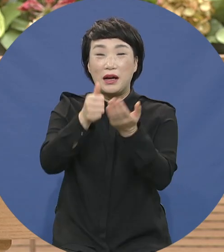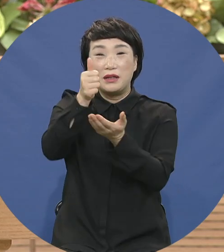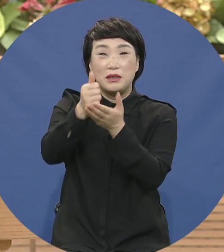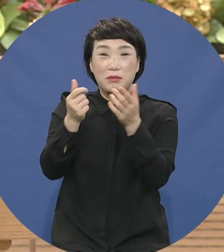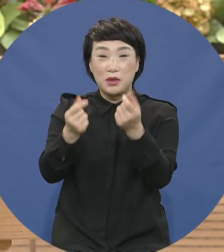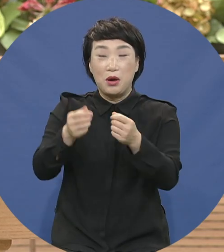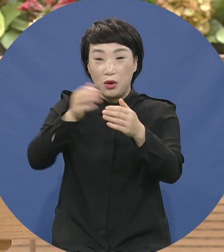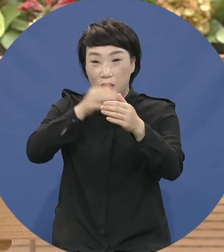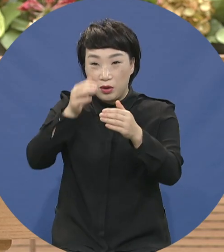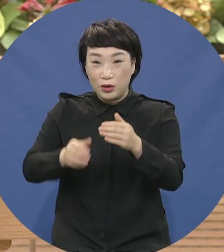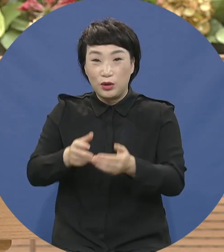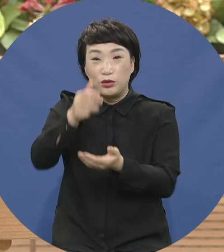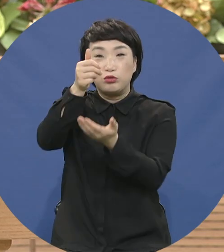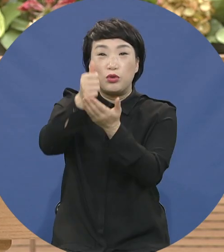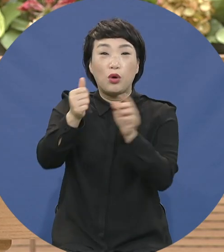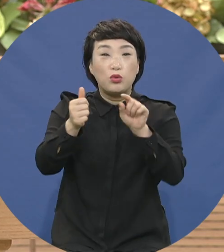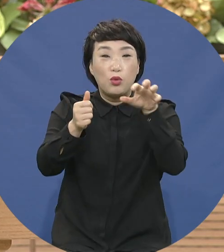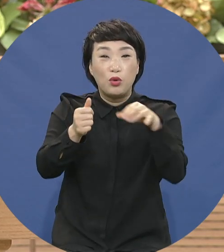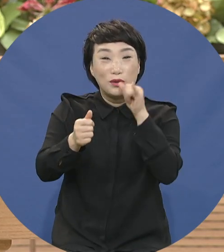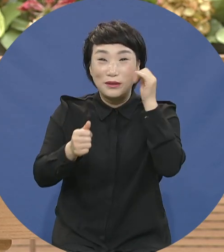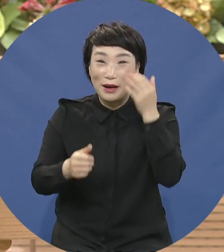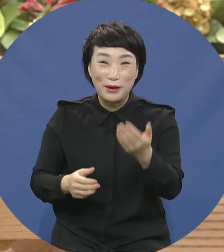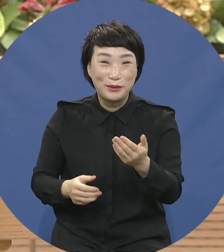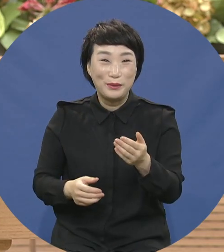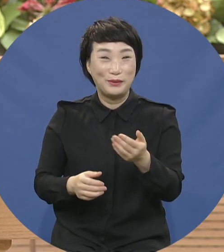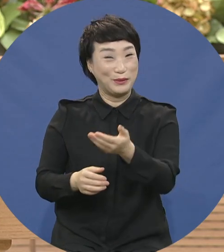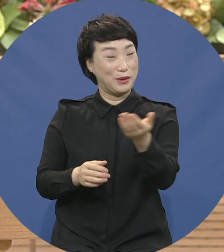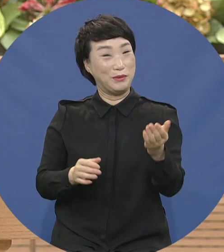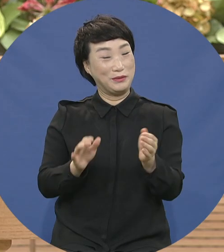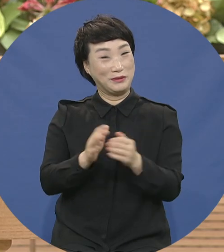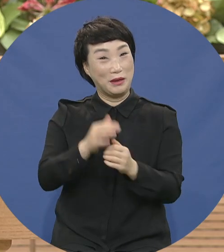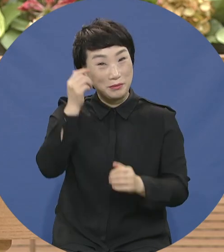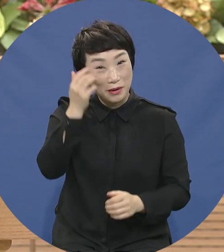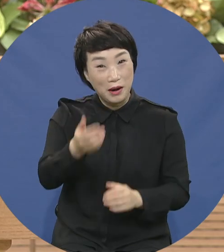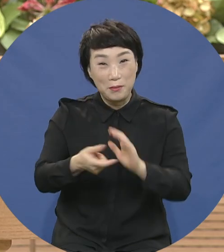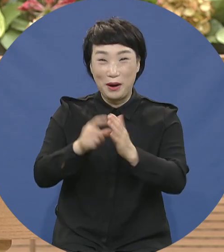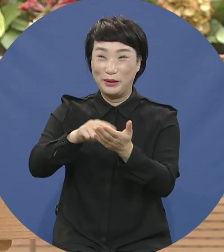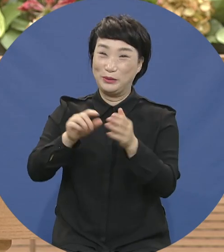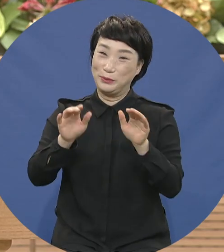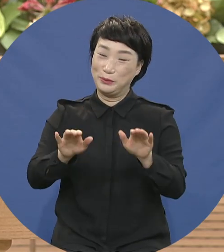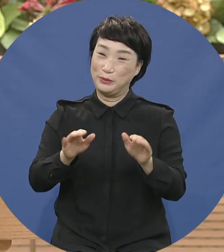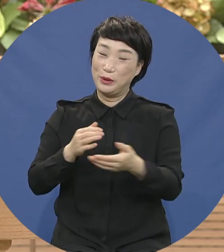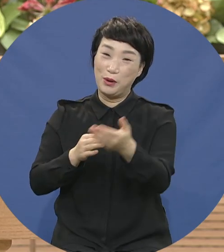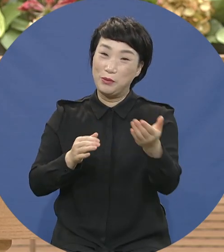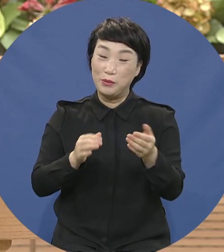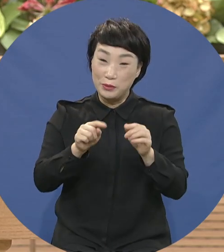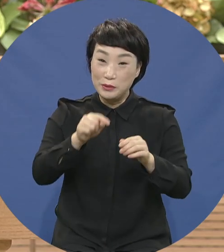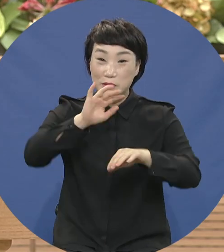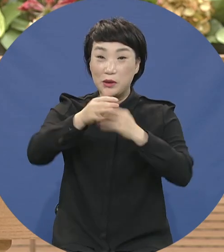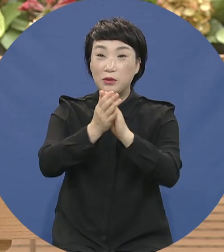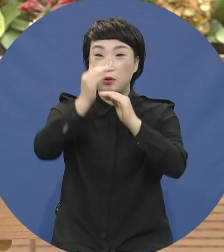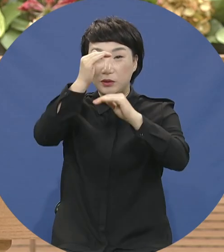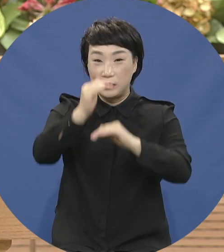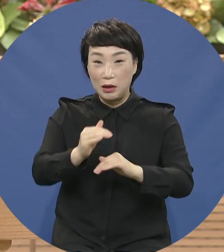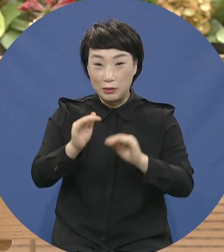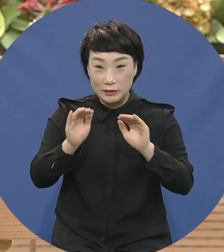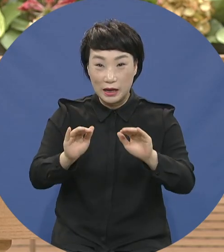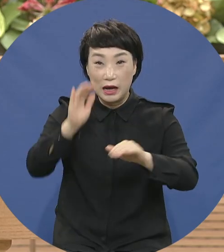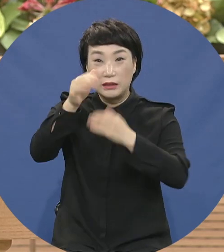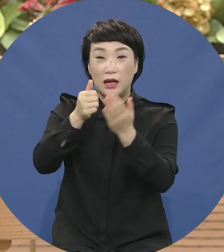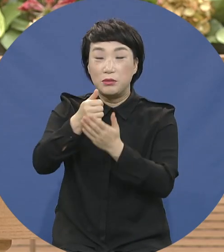하나님같이 공의로우신 분이 어디 있느냐 하고 외쳐댈 만큼 본문은